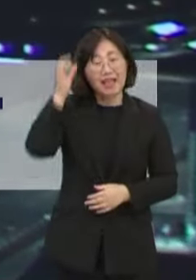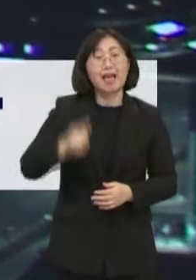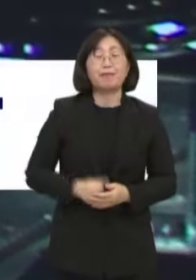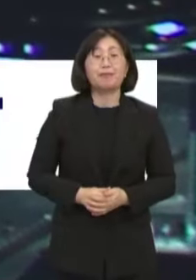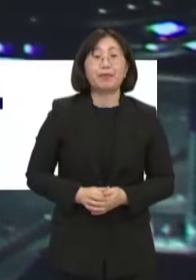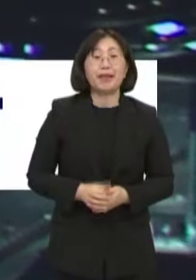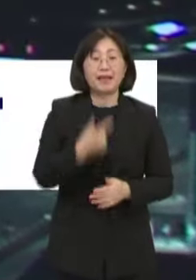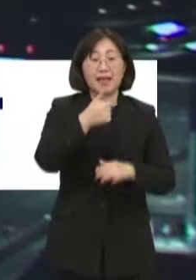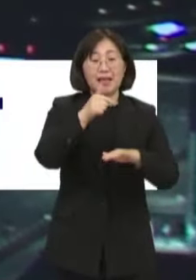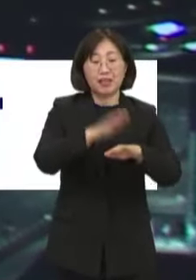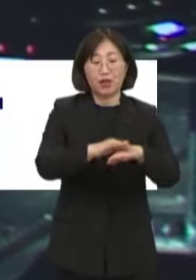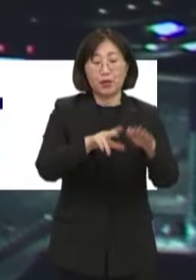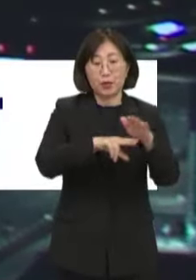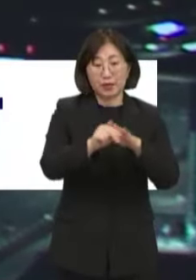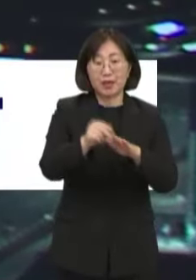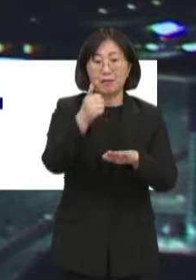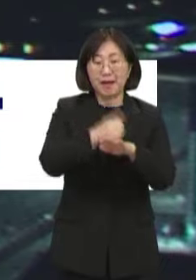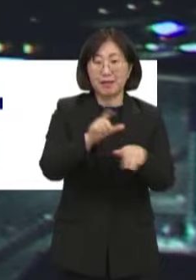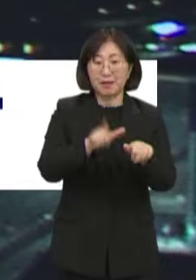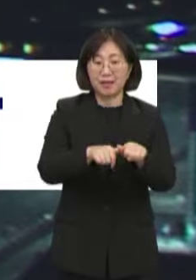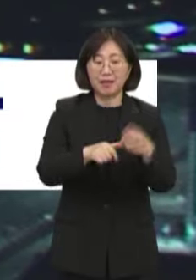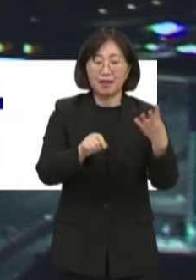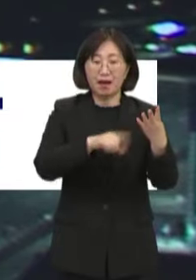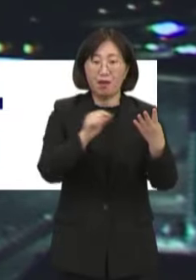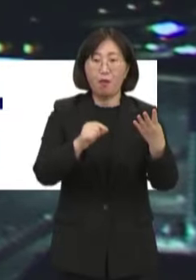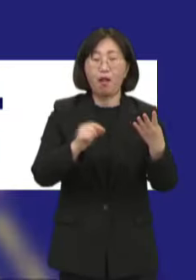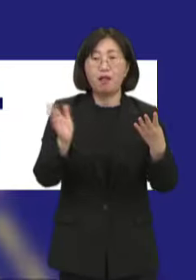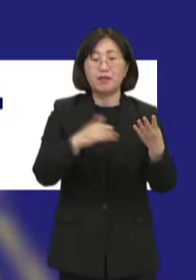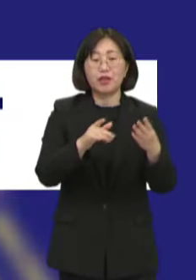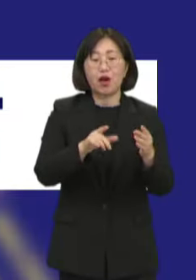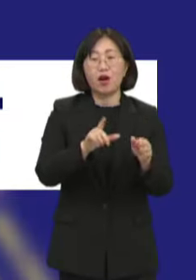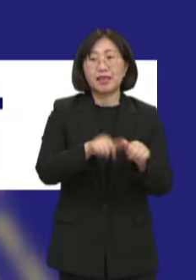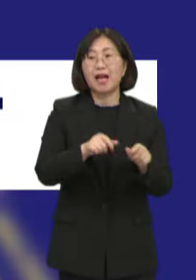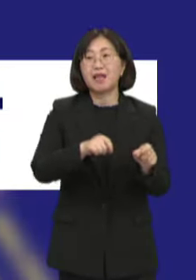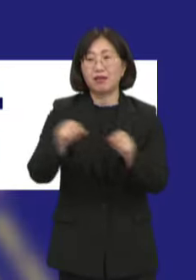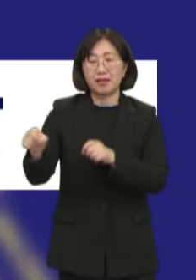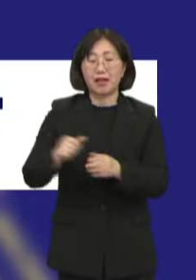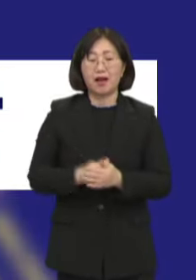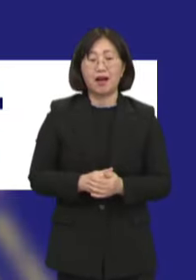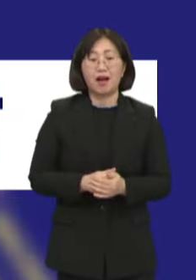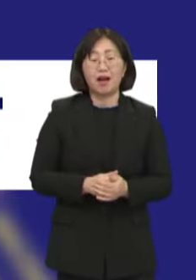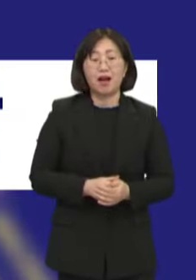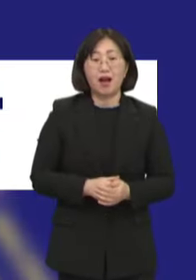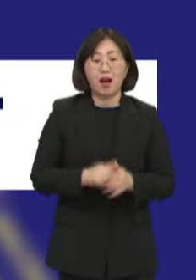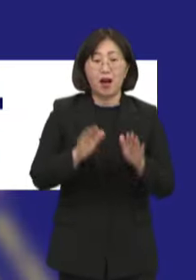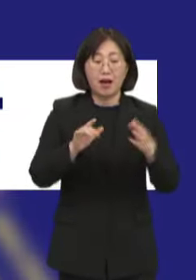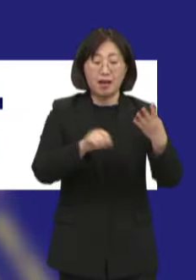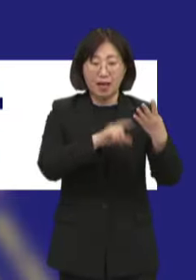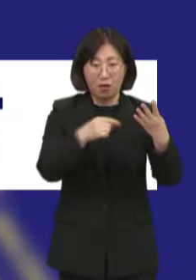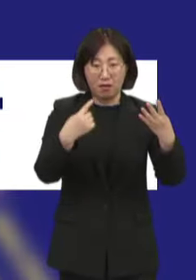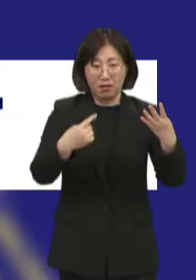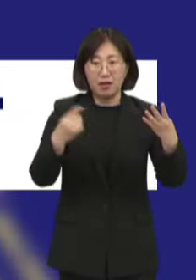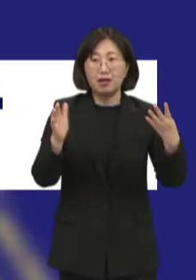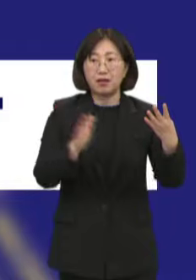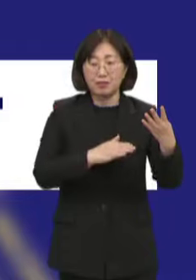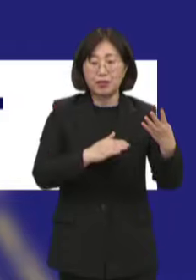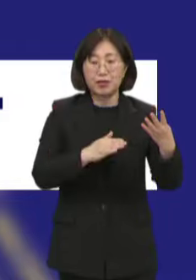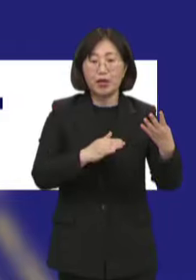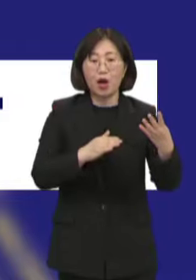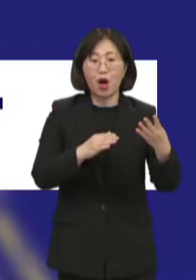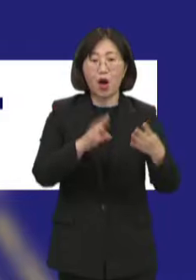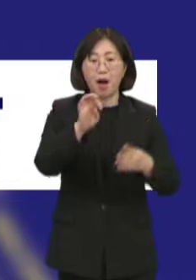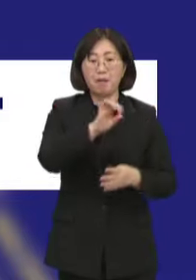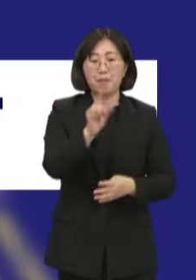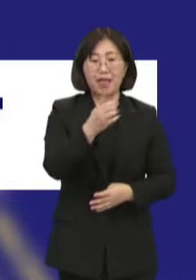대전 도시철도의 막차 시간이 오는 4월부터 연장됩니다. 대전교통공사는 오는 4월 1일부터